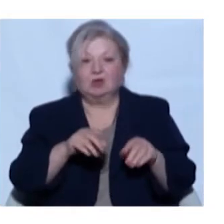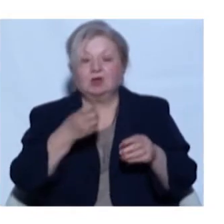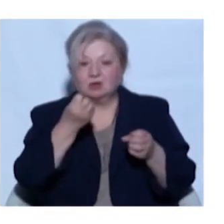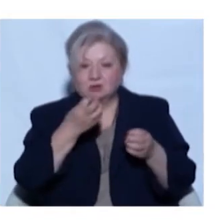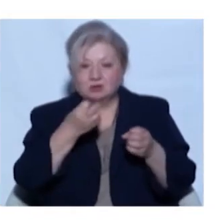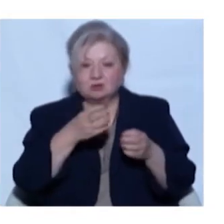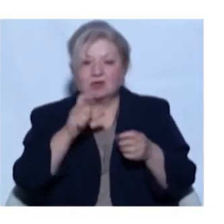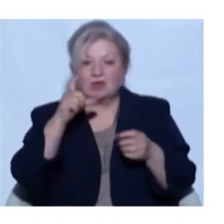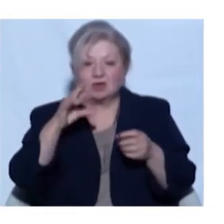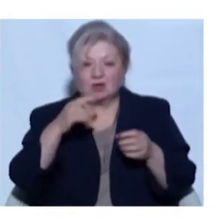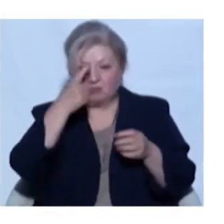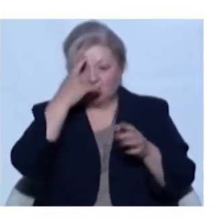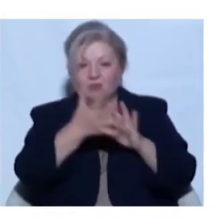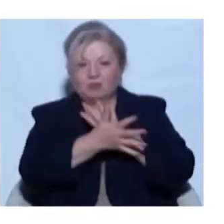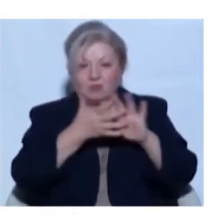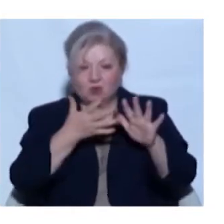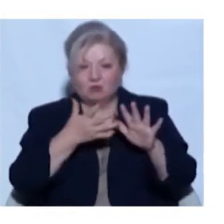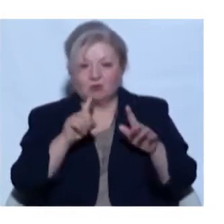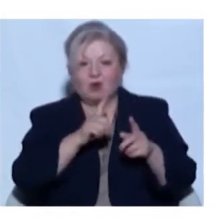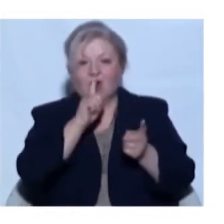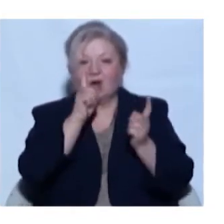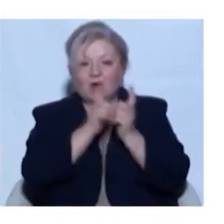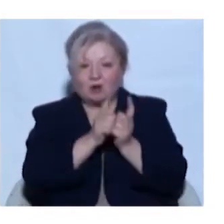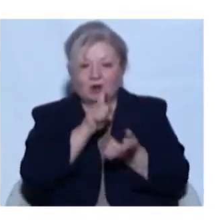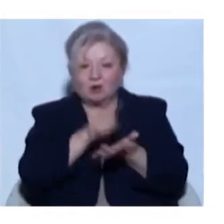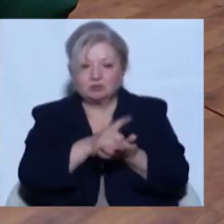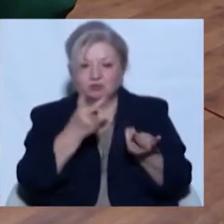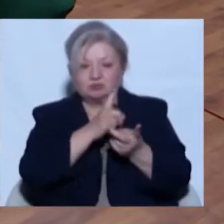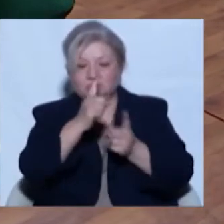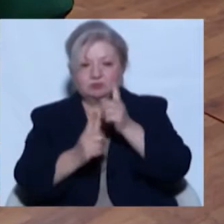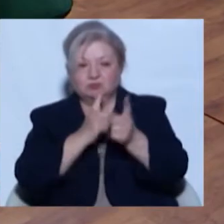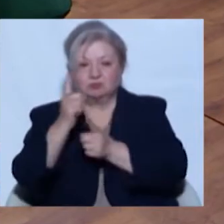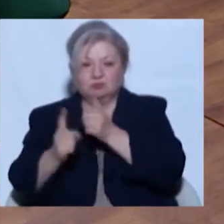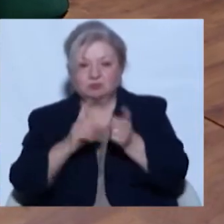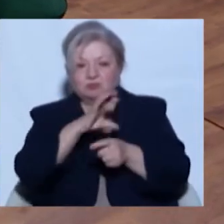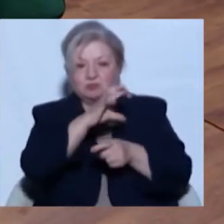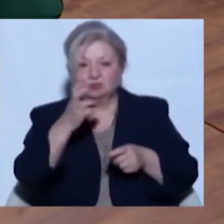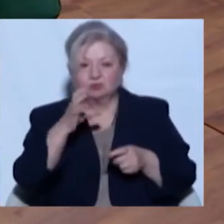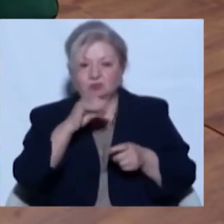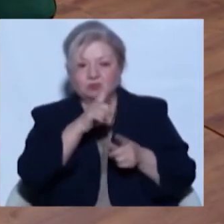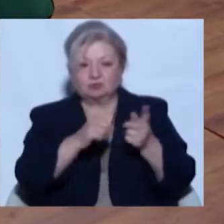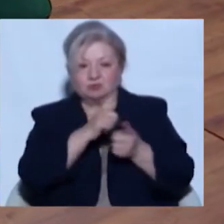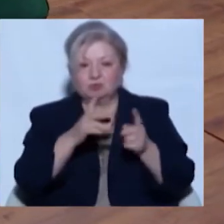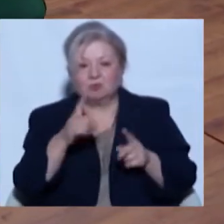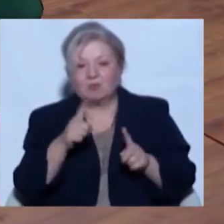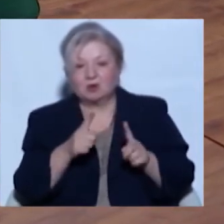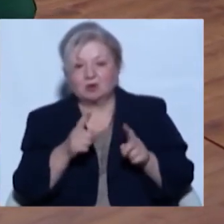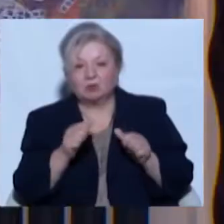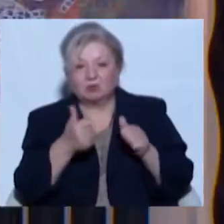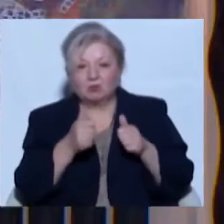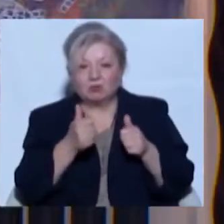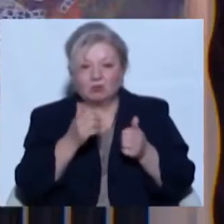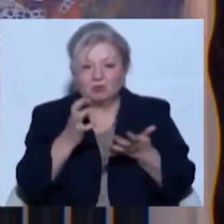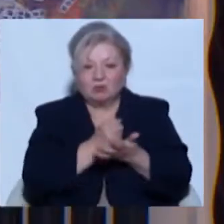ხვდება გარკვეულწილად სოციალური რეფორმირების აუცილებლობასაც, თუმცა გამოსავალს პრაქტიკულად